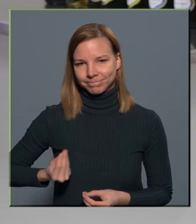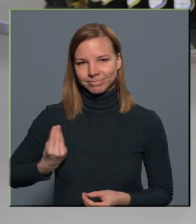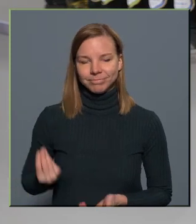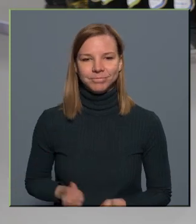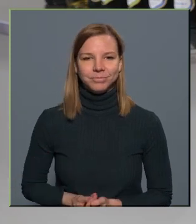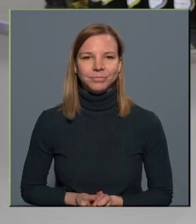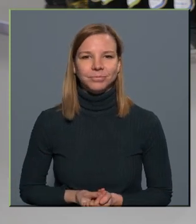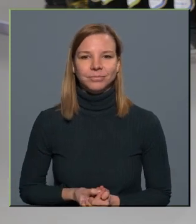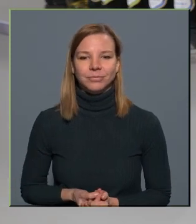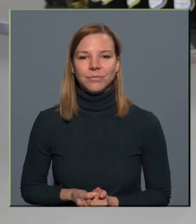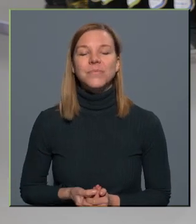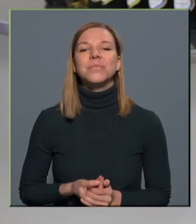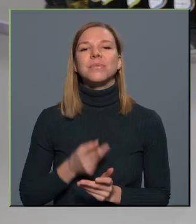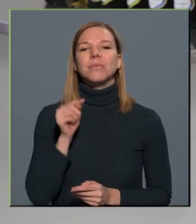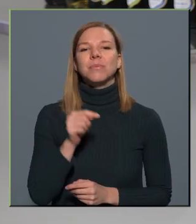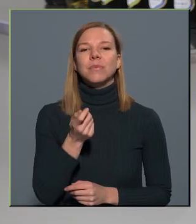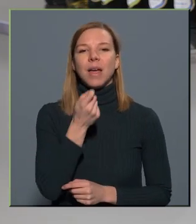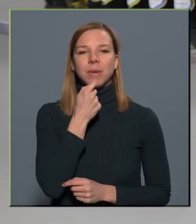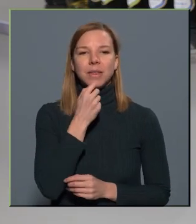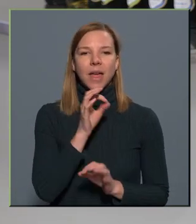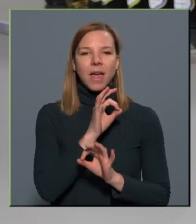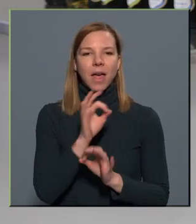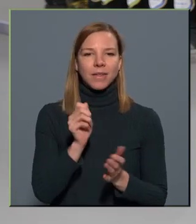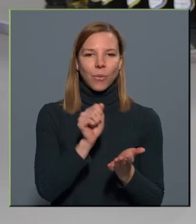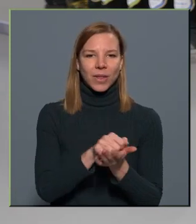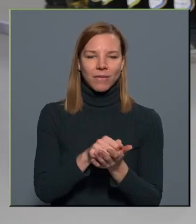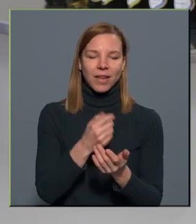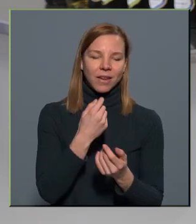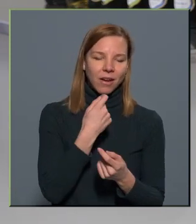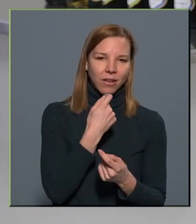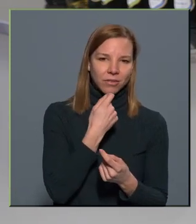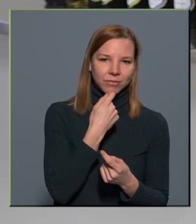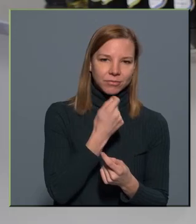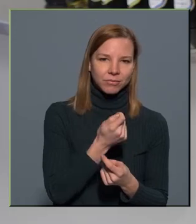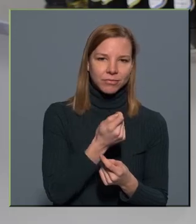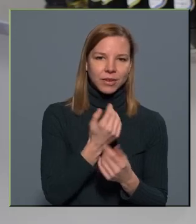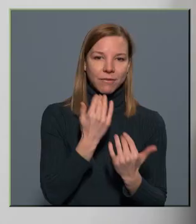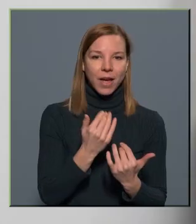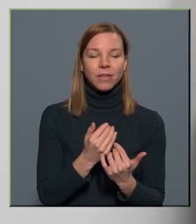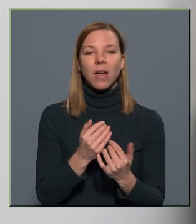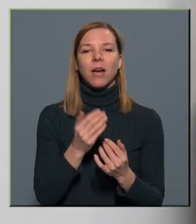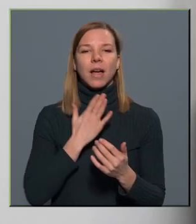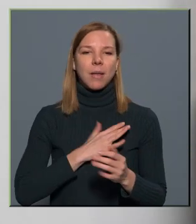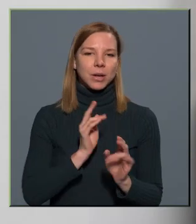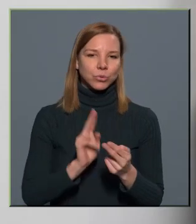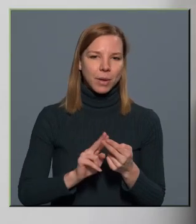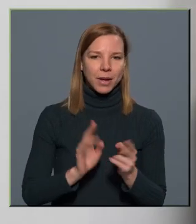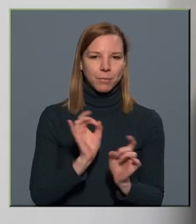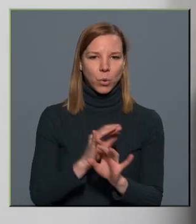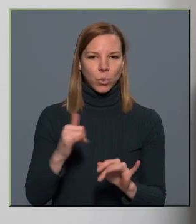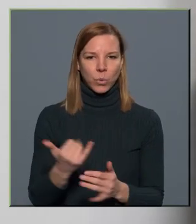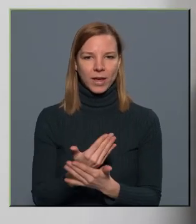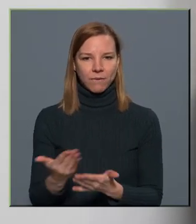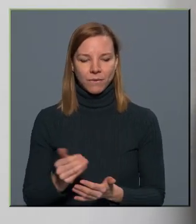szaporítani a szót. Az ebédhez jó étvágyat kívánok, és mindenkinek nagyon kellemes ünnepeket, és még boldogabb új évet. Az ünnepségen jelen volt